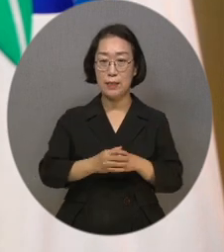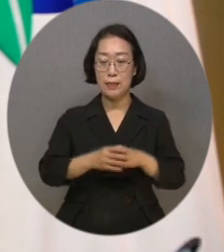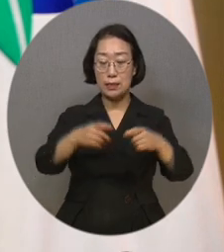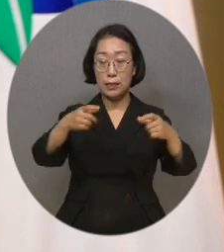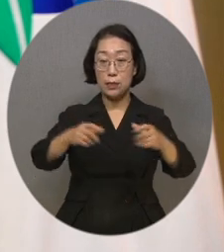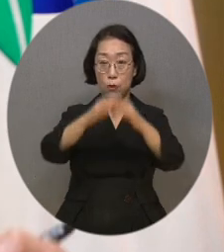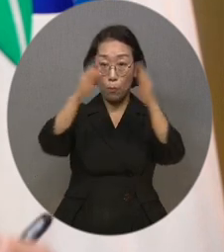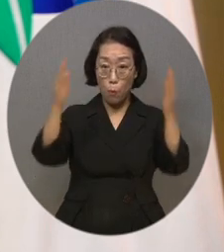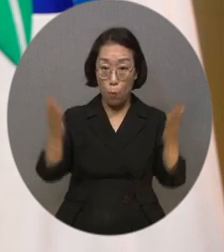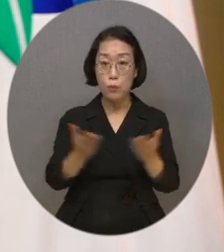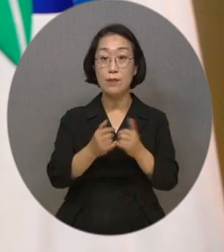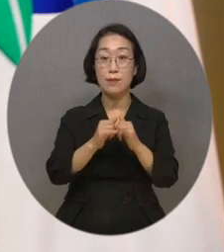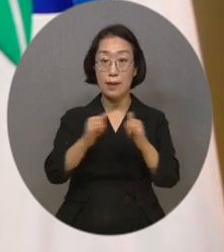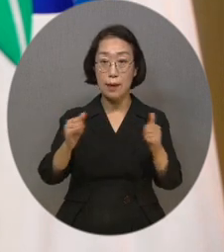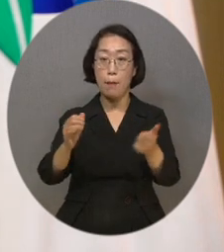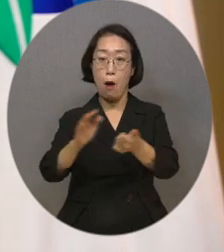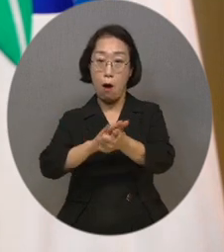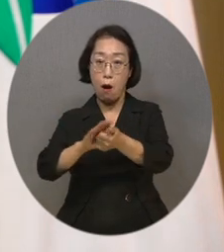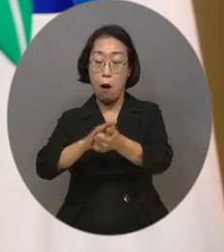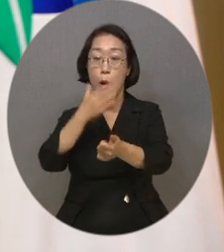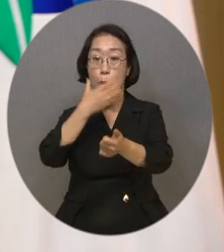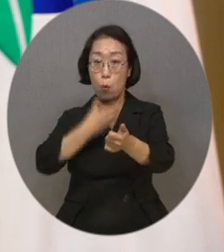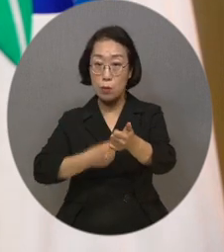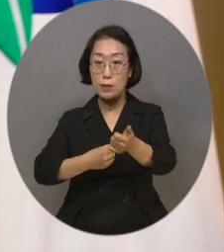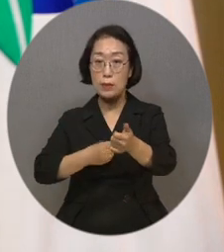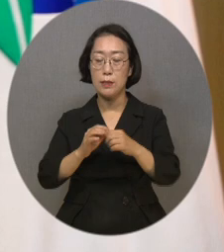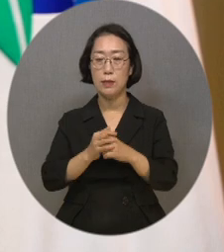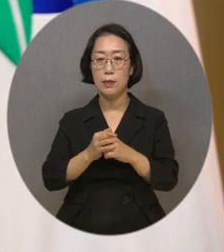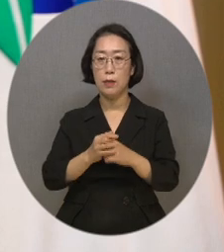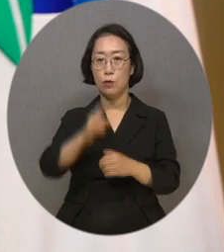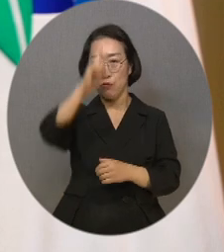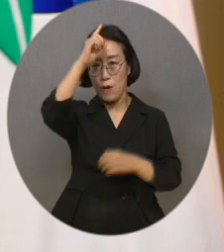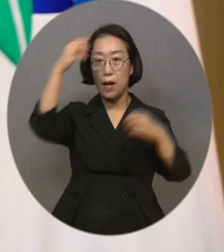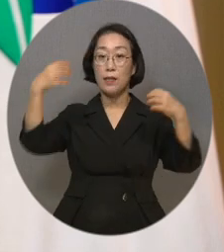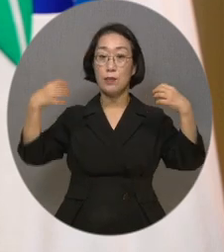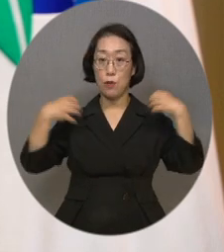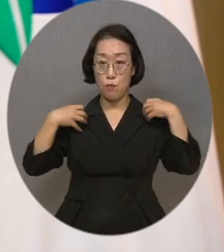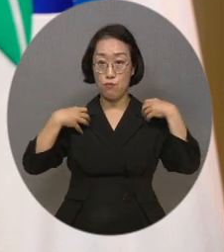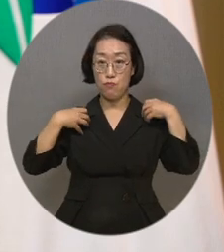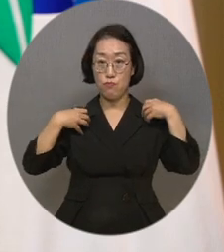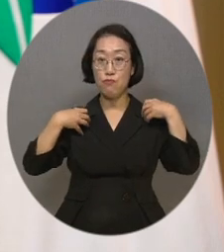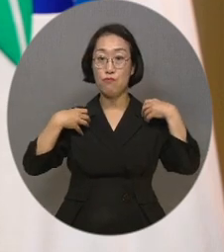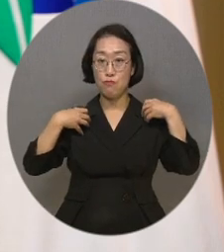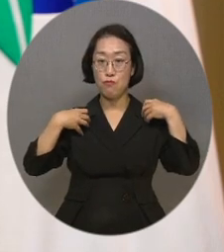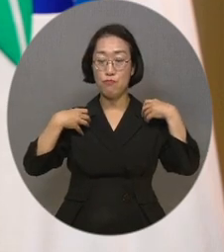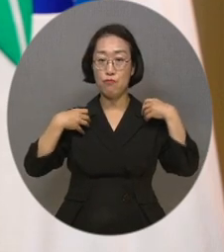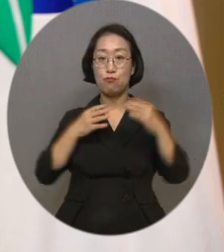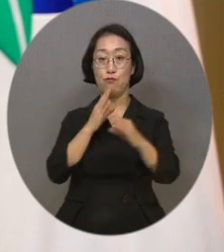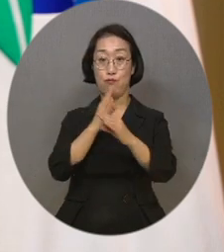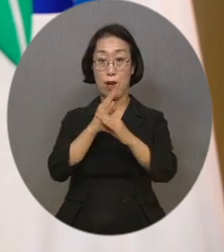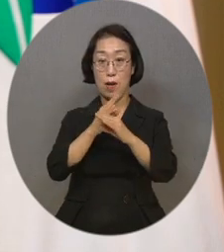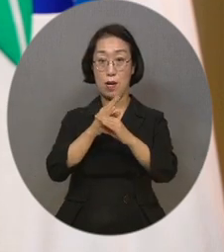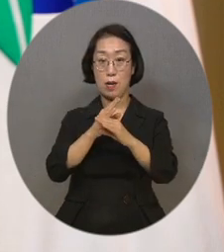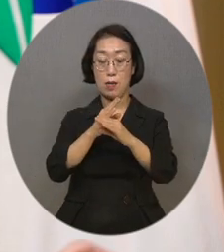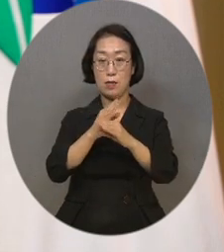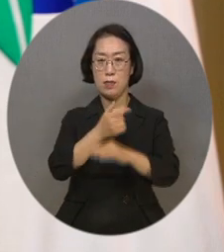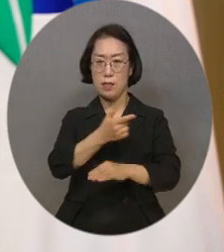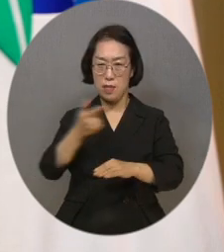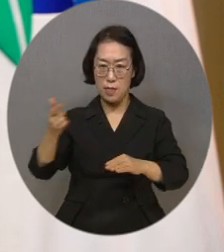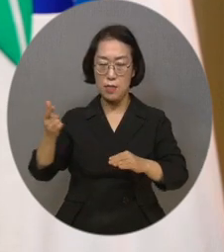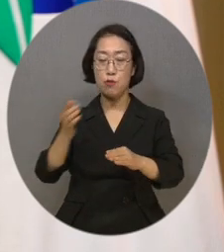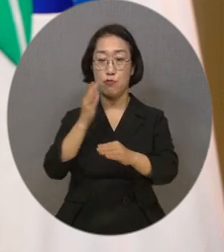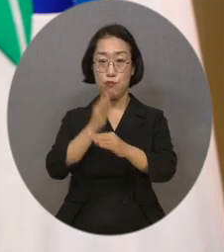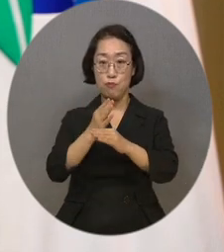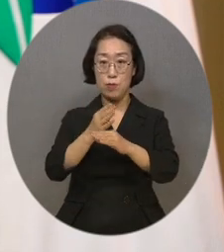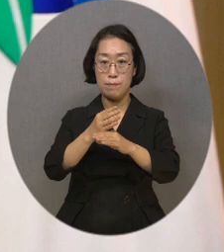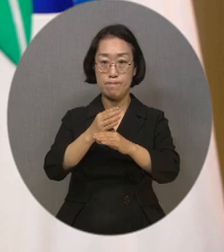국민 누구한테나 일반적으로 가는 그런 복지는 우리 중앙정부에서 만들어주는 그런 설계안대로 중앙에서 좀 중심이 돼서